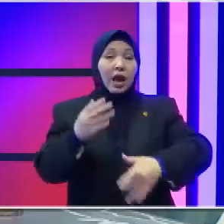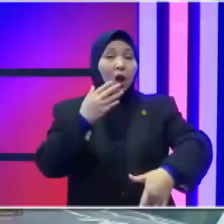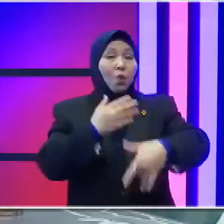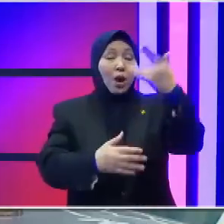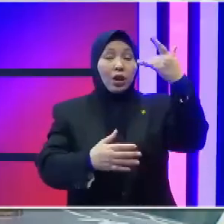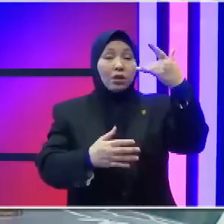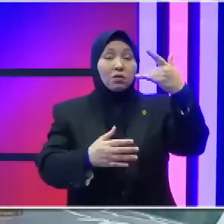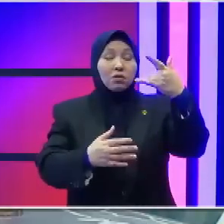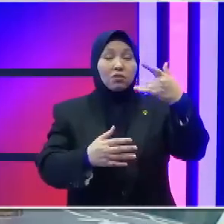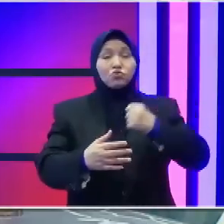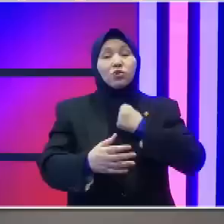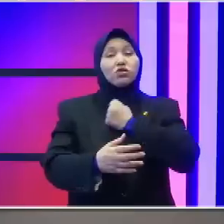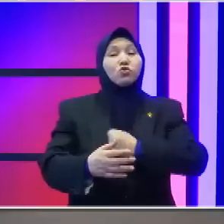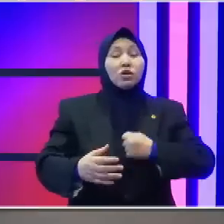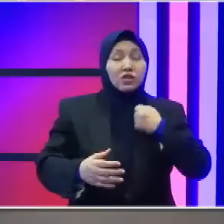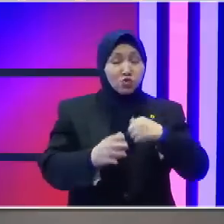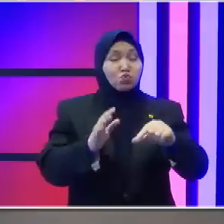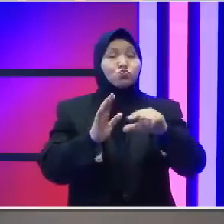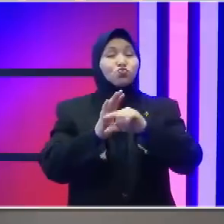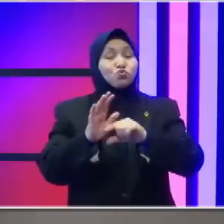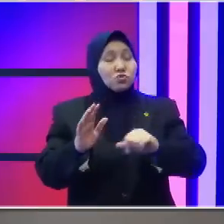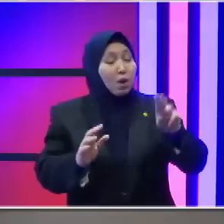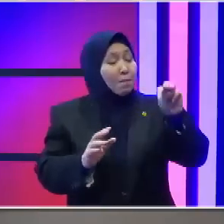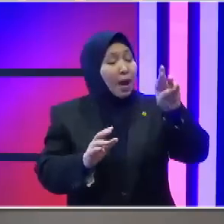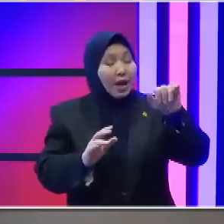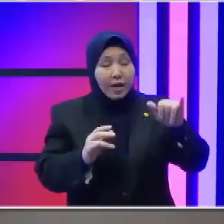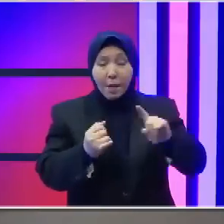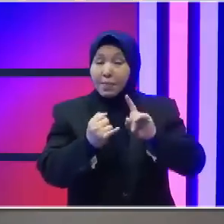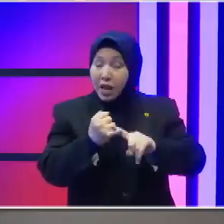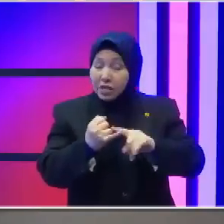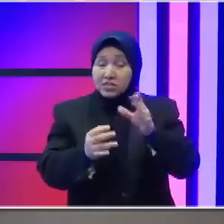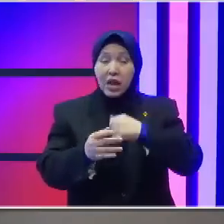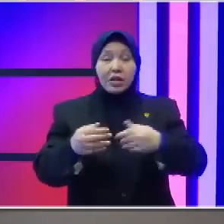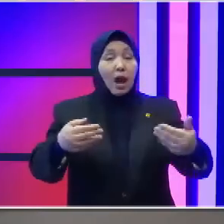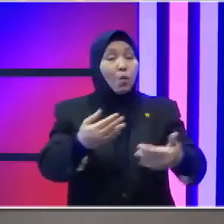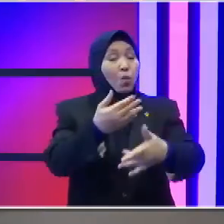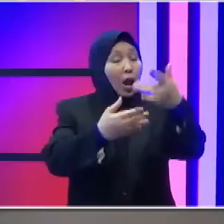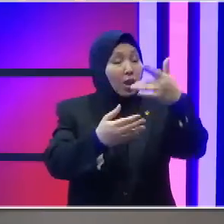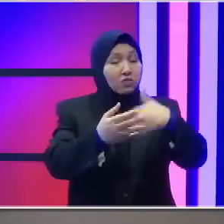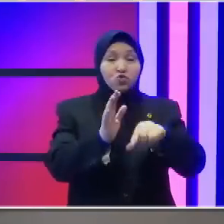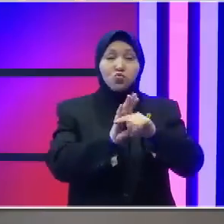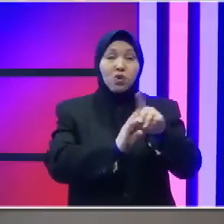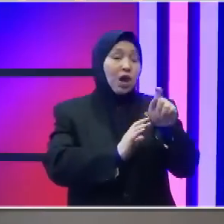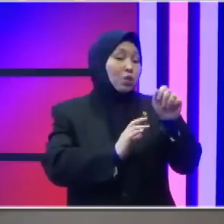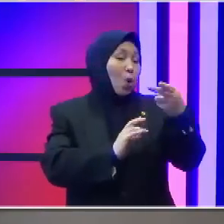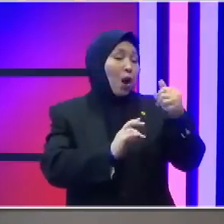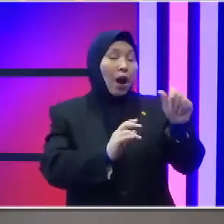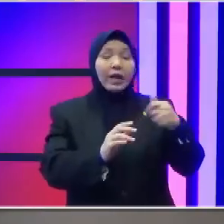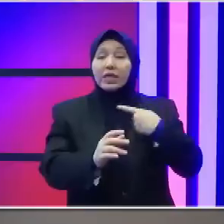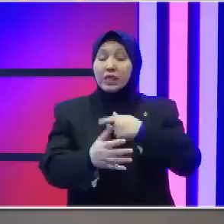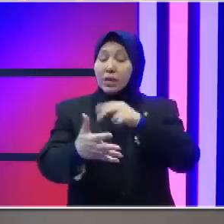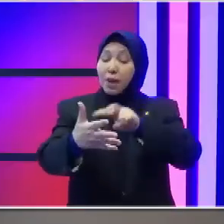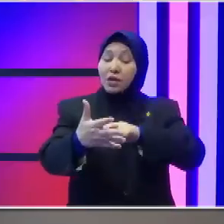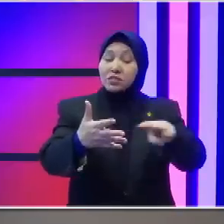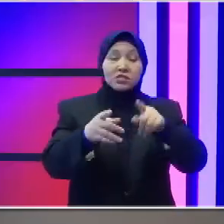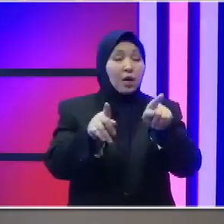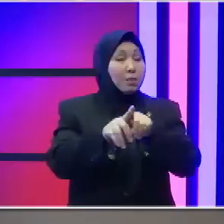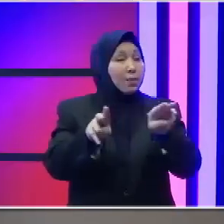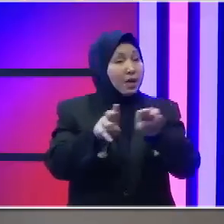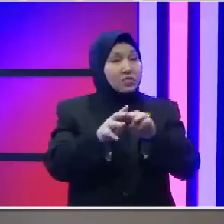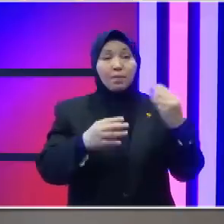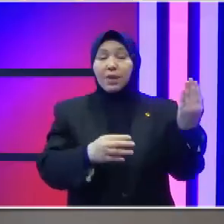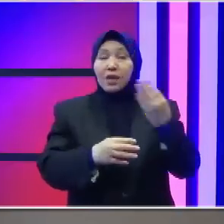surah hujung surah Maryam. Awal surah Taha, insyaallah. Dan kita baca seperti biasa, kita